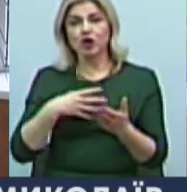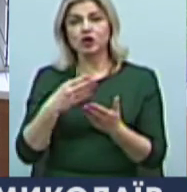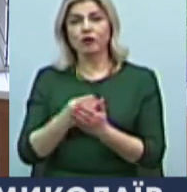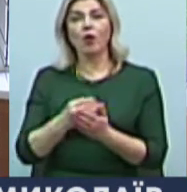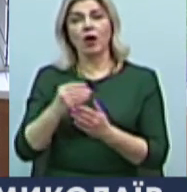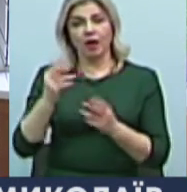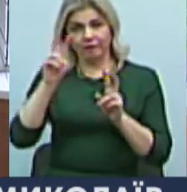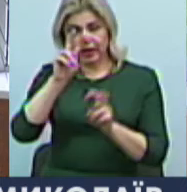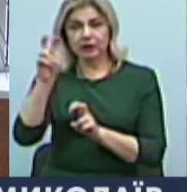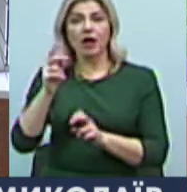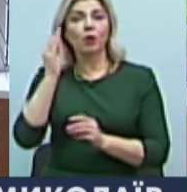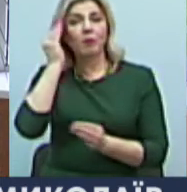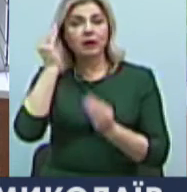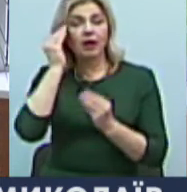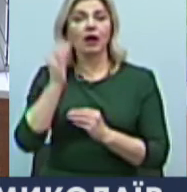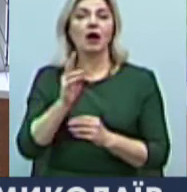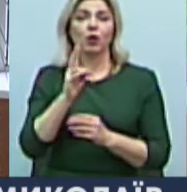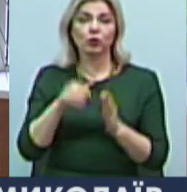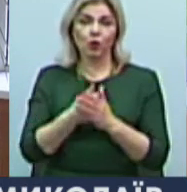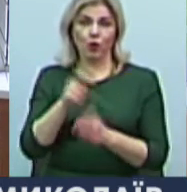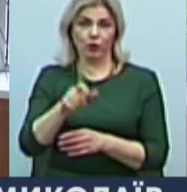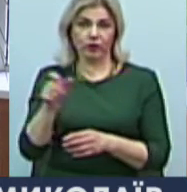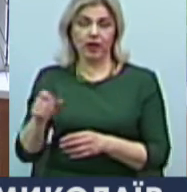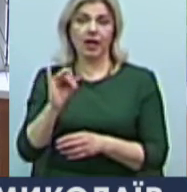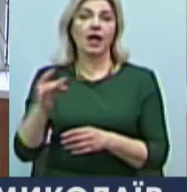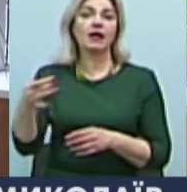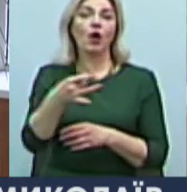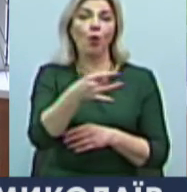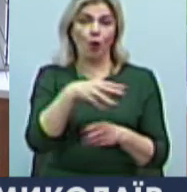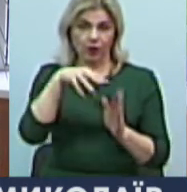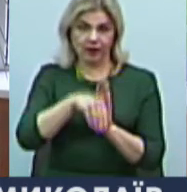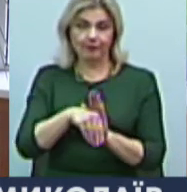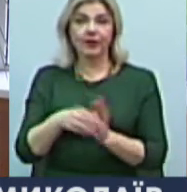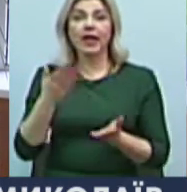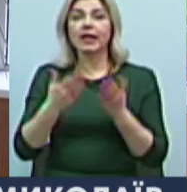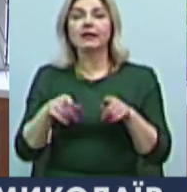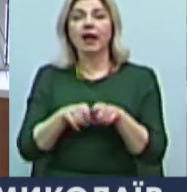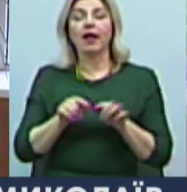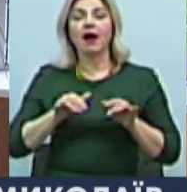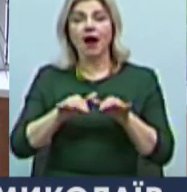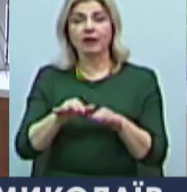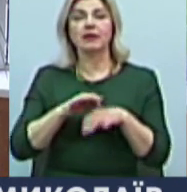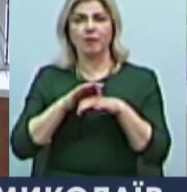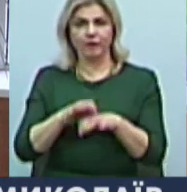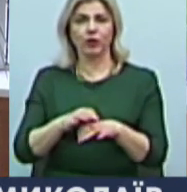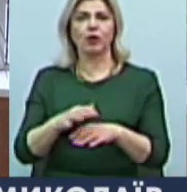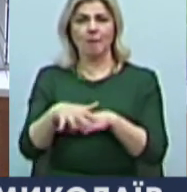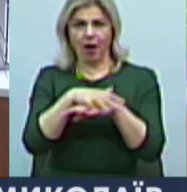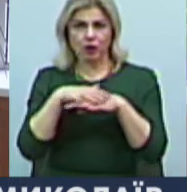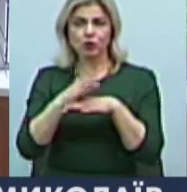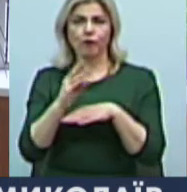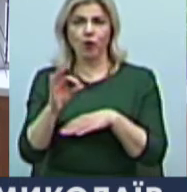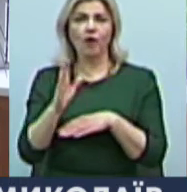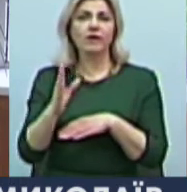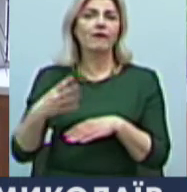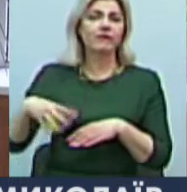думок до виборця, в тому числі і в регіоні. Якщо ці подібні акції відбудуться масово в усіх хоча